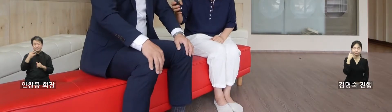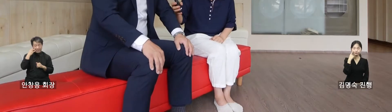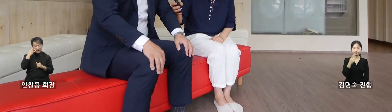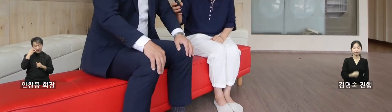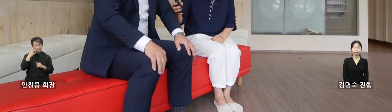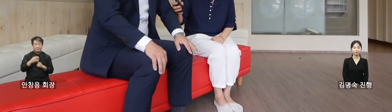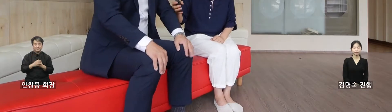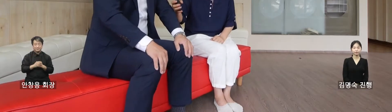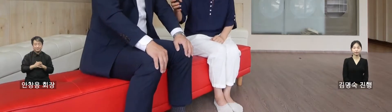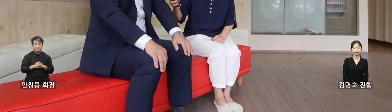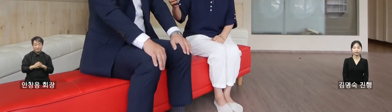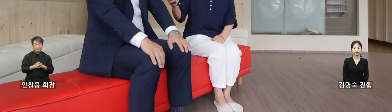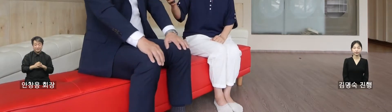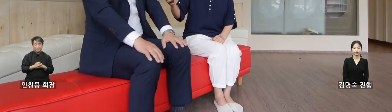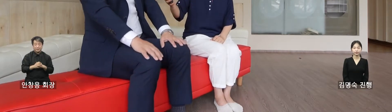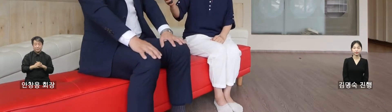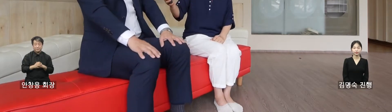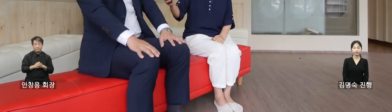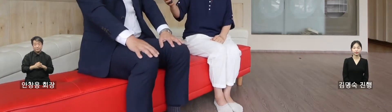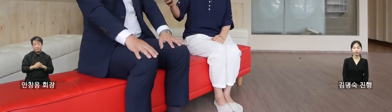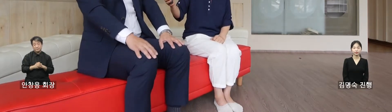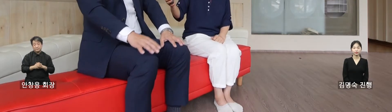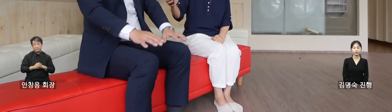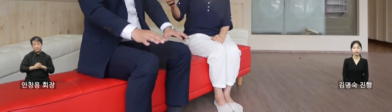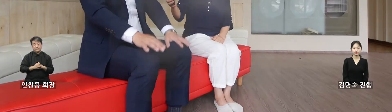네. 좋습니다.